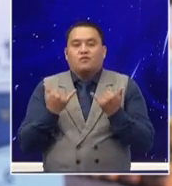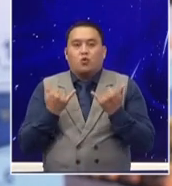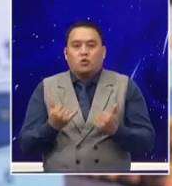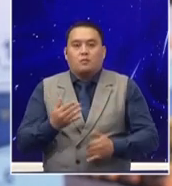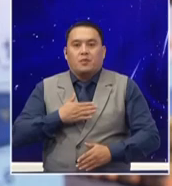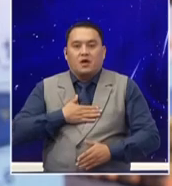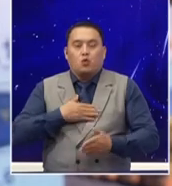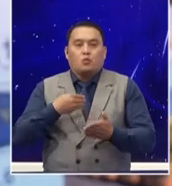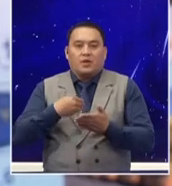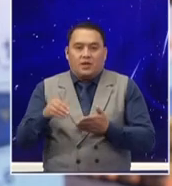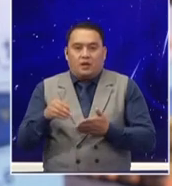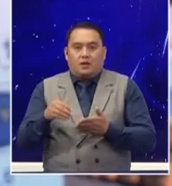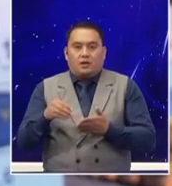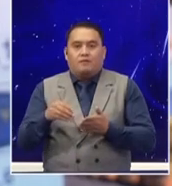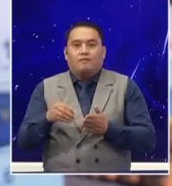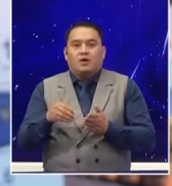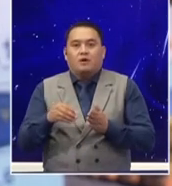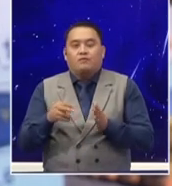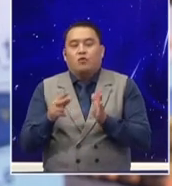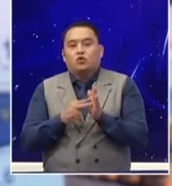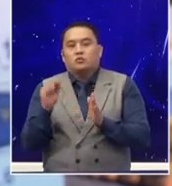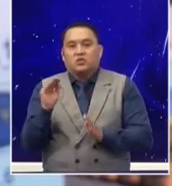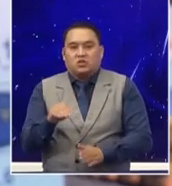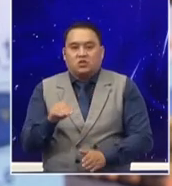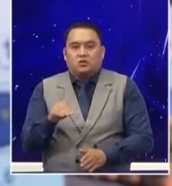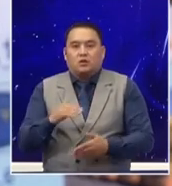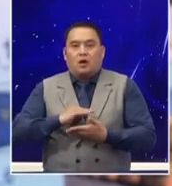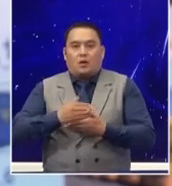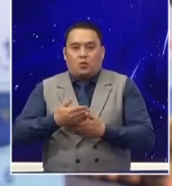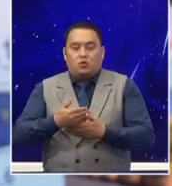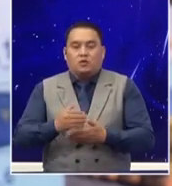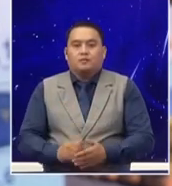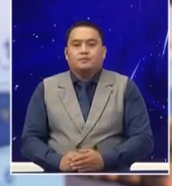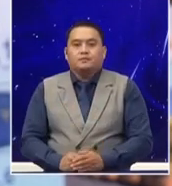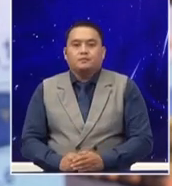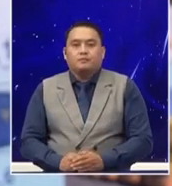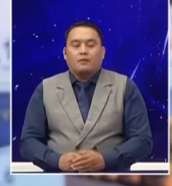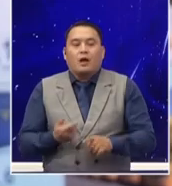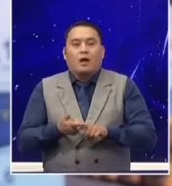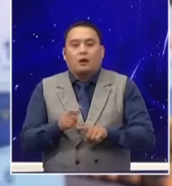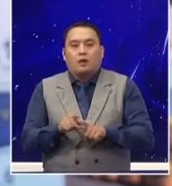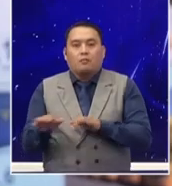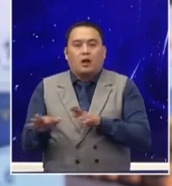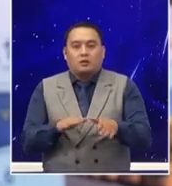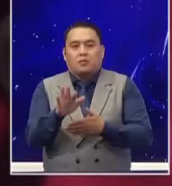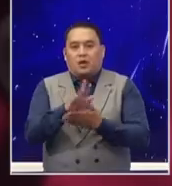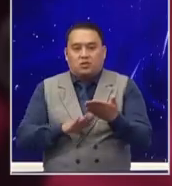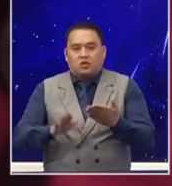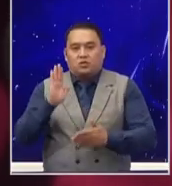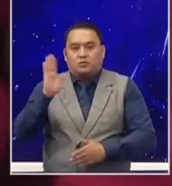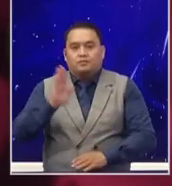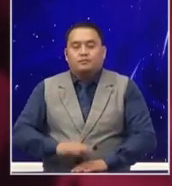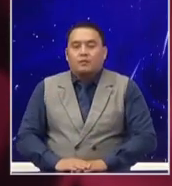мы приобрели более 8 тысяч компьютерных техники. этот процесс будет продолжаться дальше.